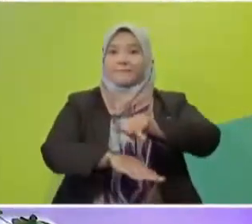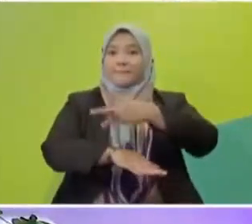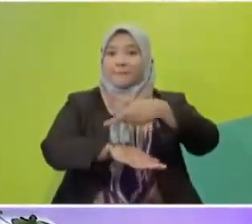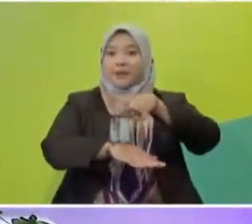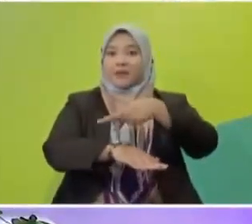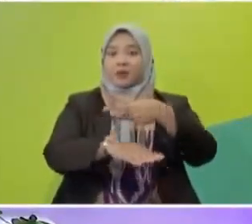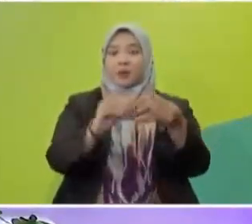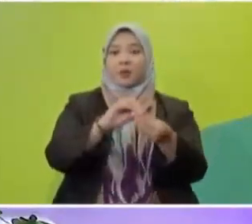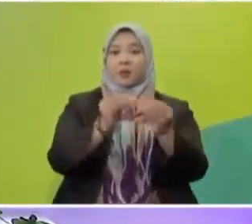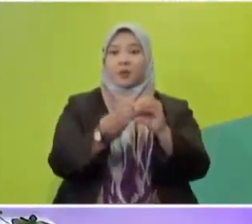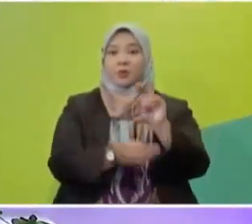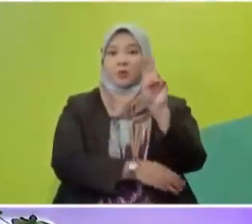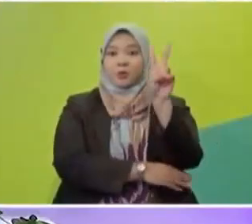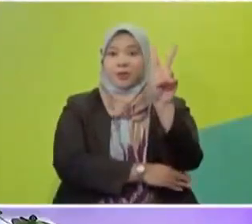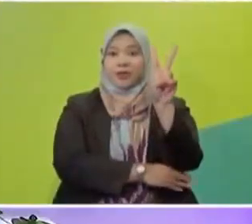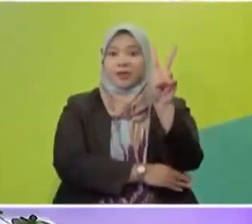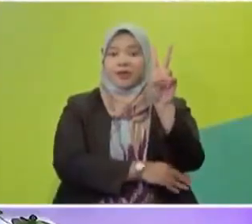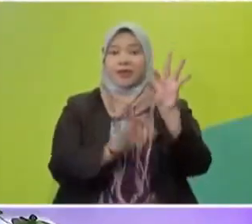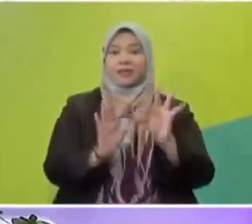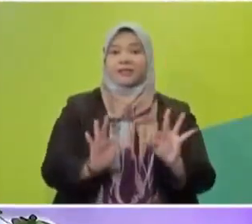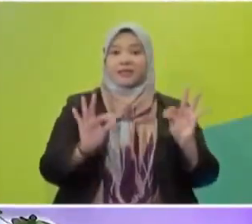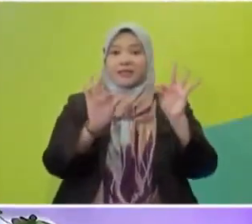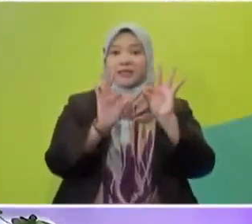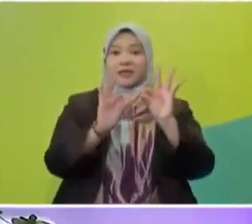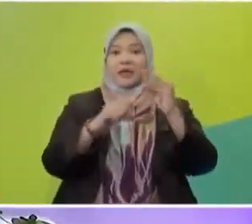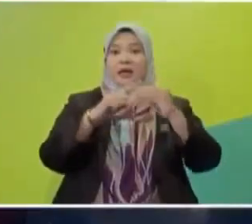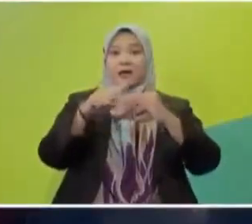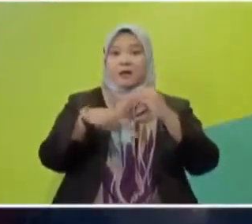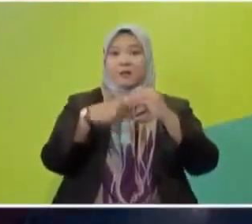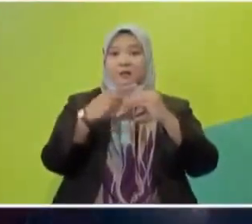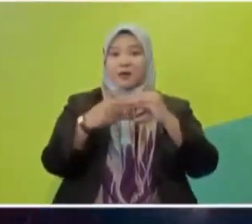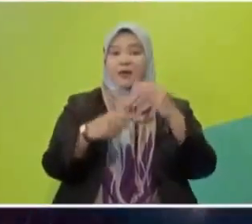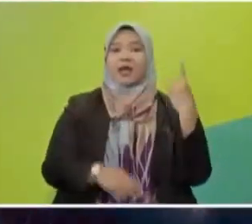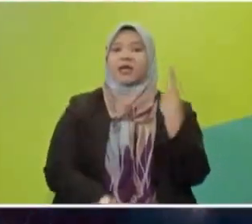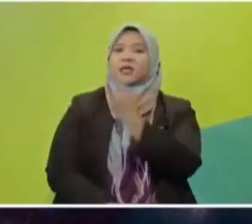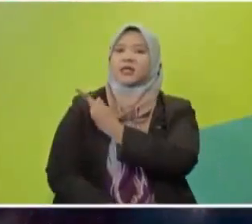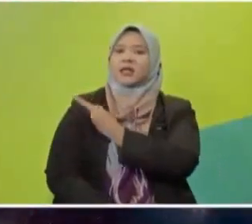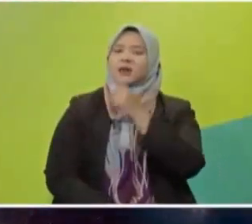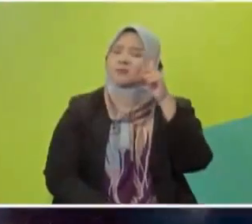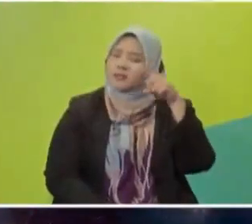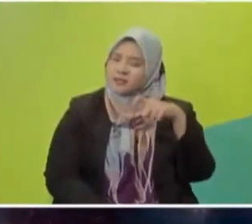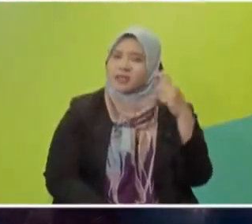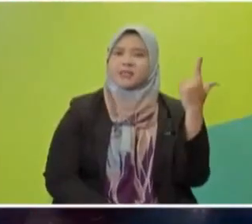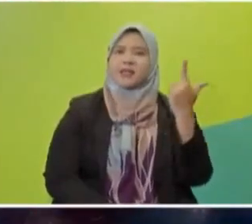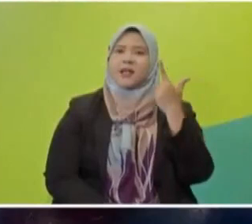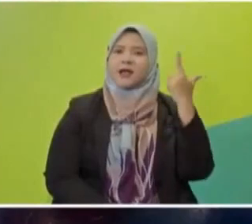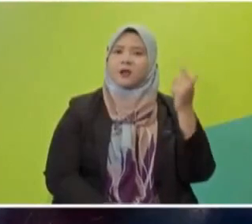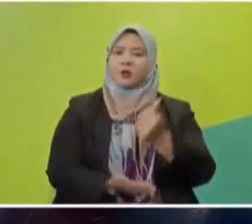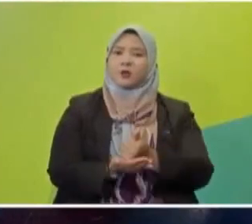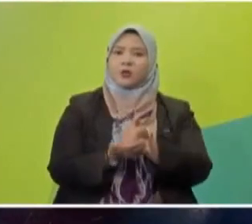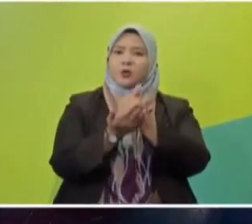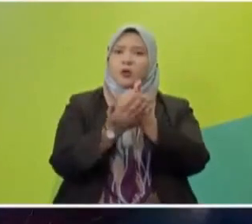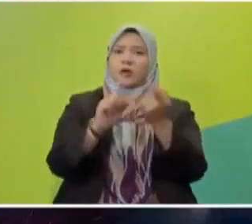laman, bersama jejaka memetik dahlia. Tolong menolong sesama teman, jadikan